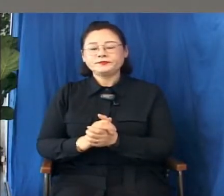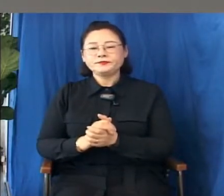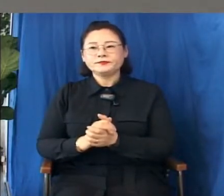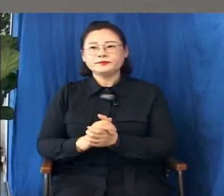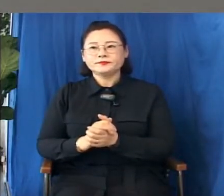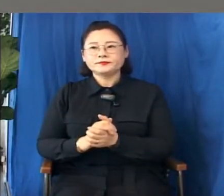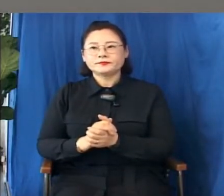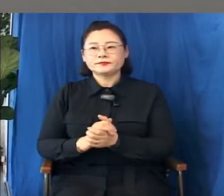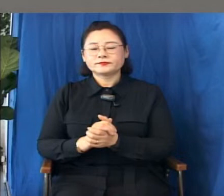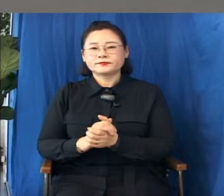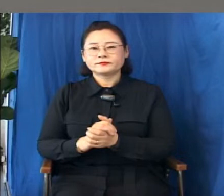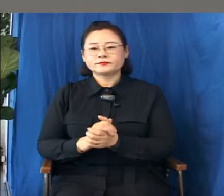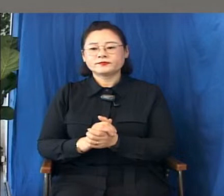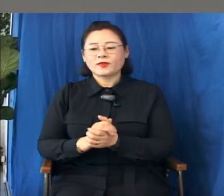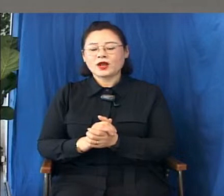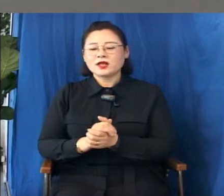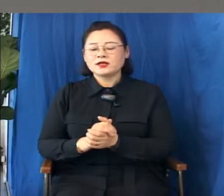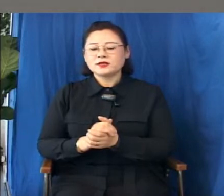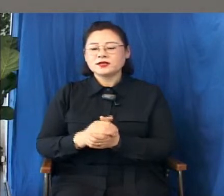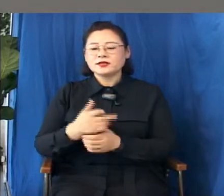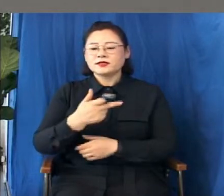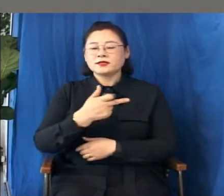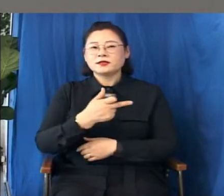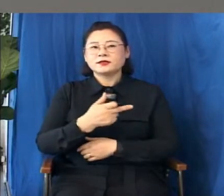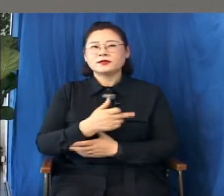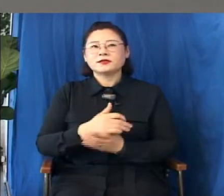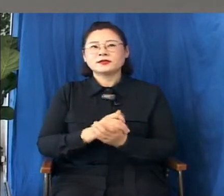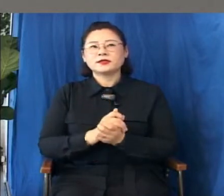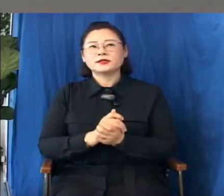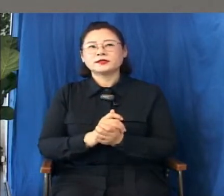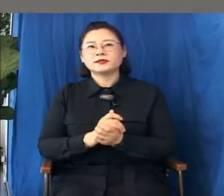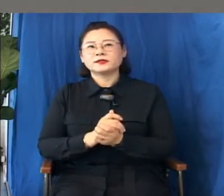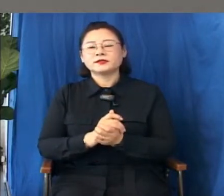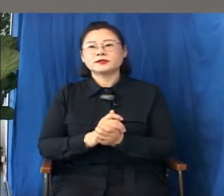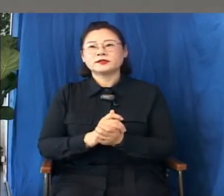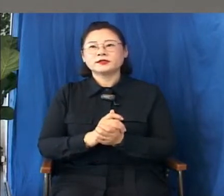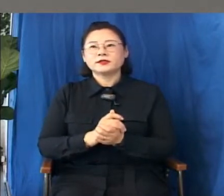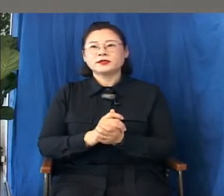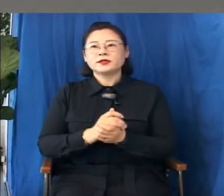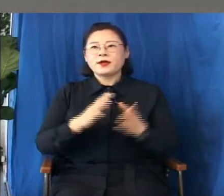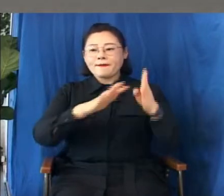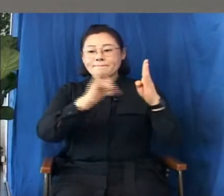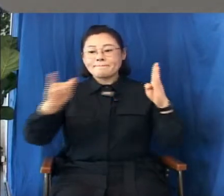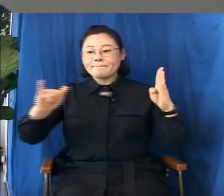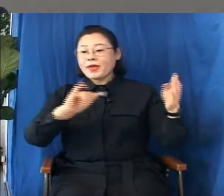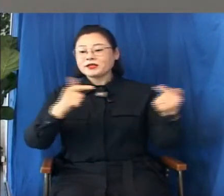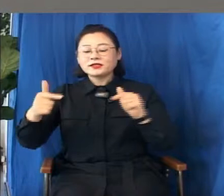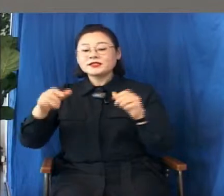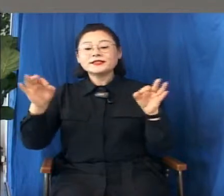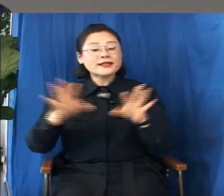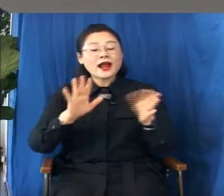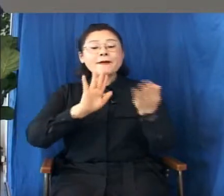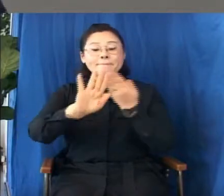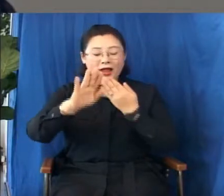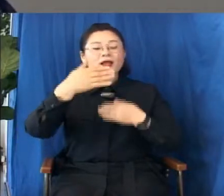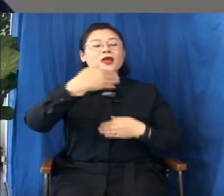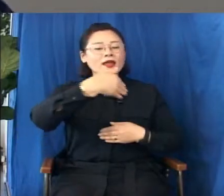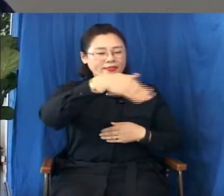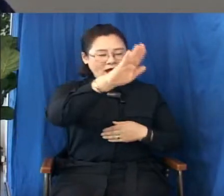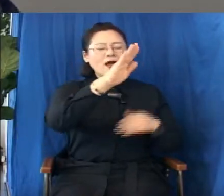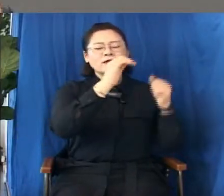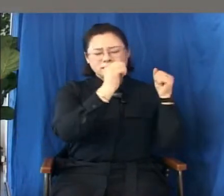내보냅니다. 잠깐 나가게 하라. 왜 그래요? 사람들의 지금 이게 분노가 올라와